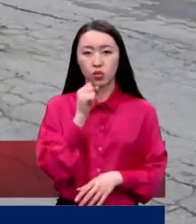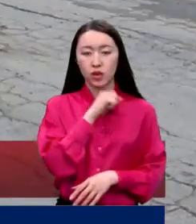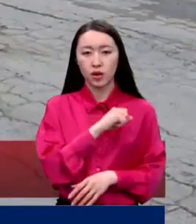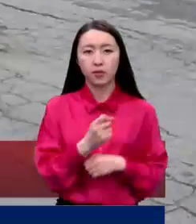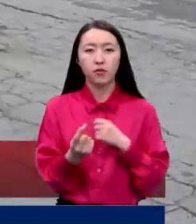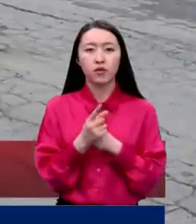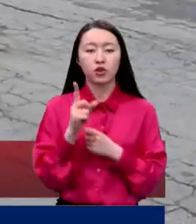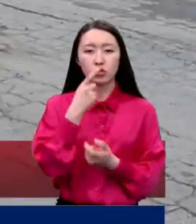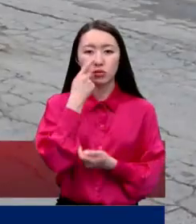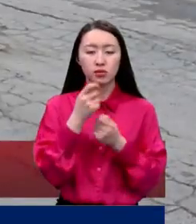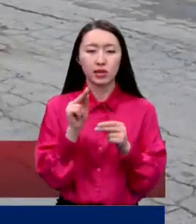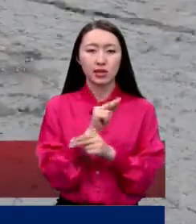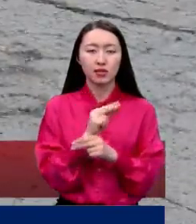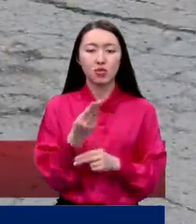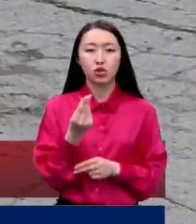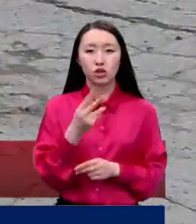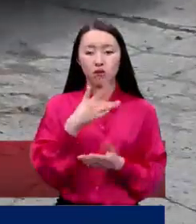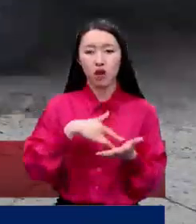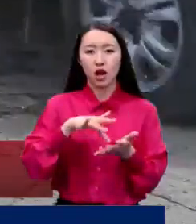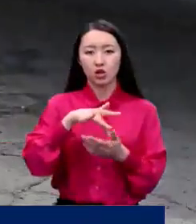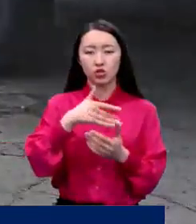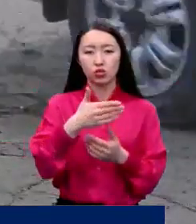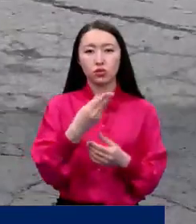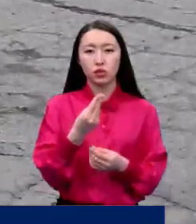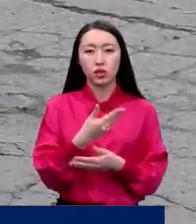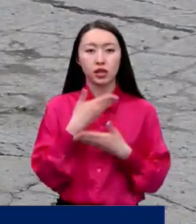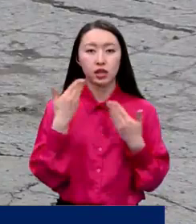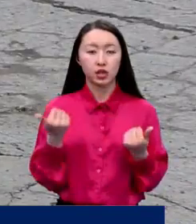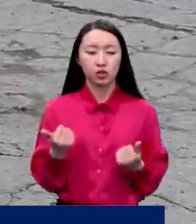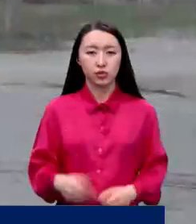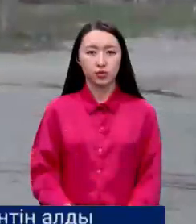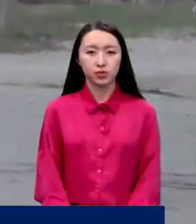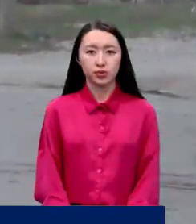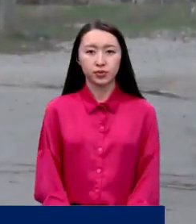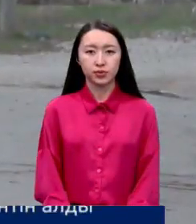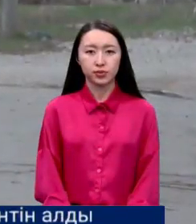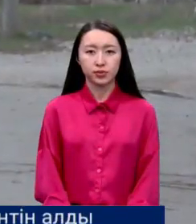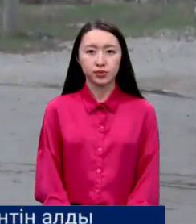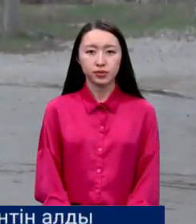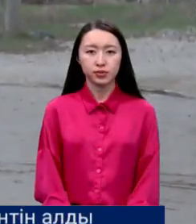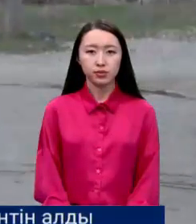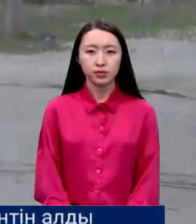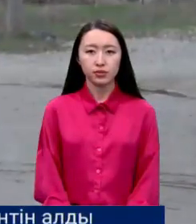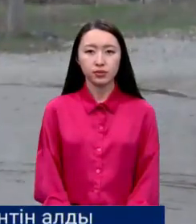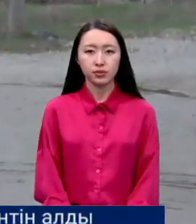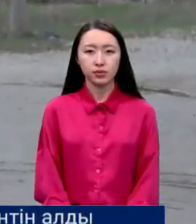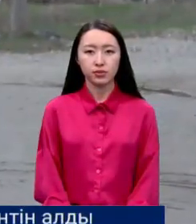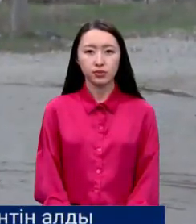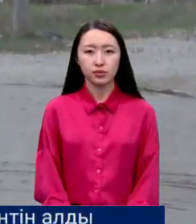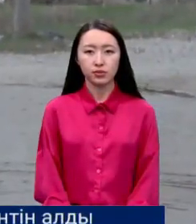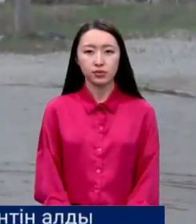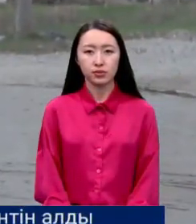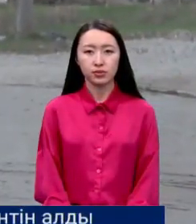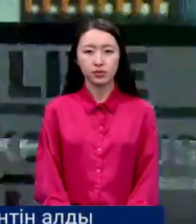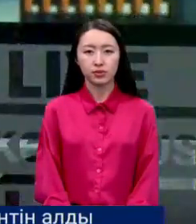что на капитальный ремонт денег в городском бюджете просто нет. Дмитрий Крюкович, Жанбалат Саньяс, Атамикен Бизнес, из Усть-Каменогорска.